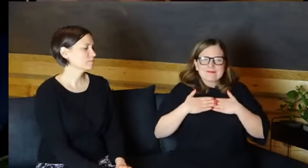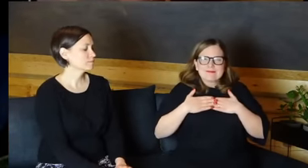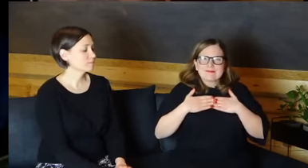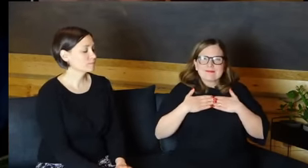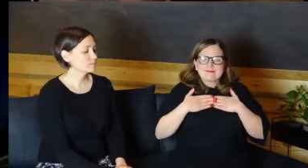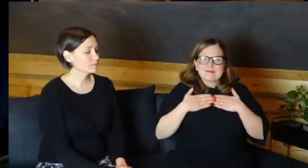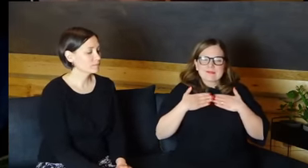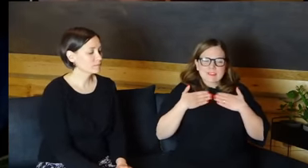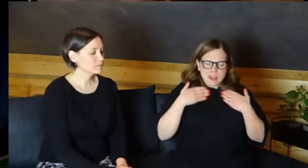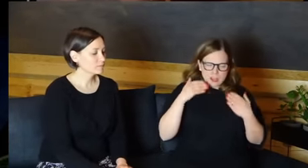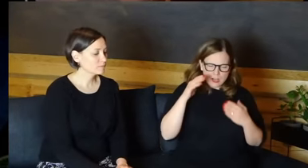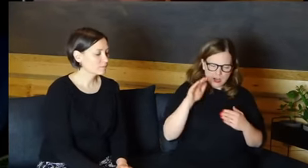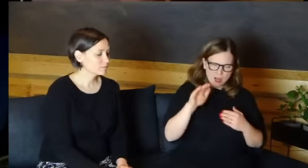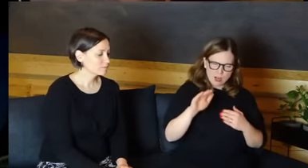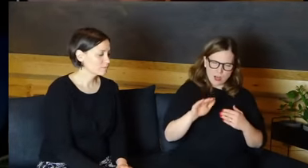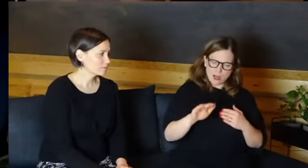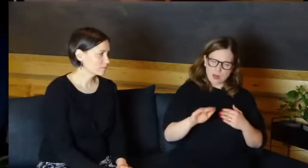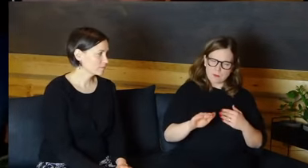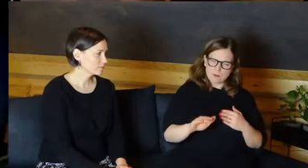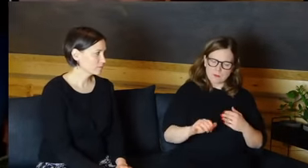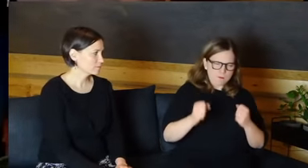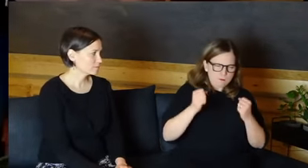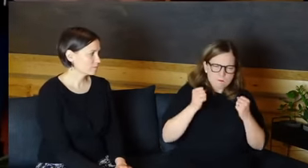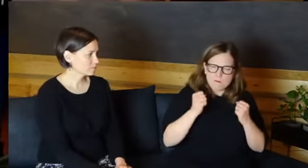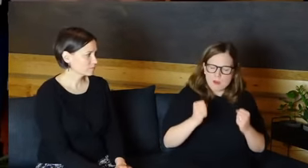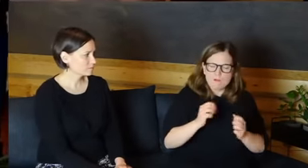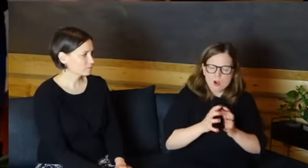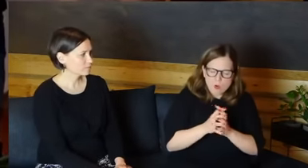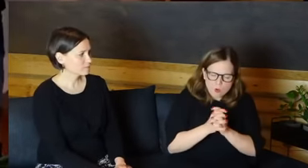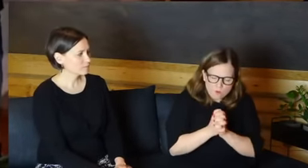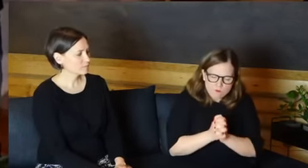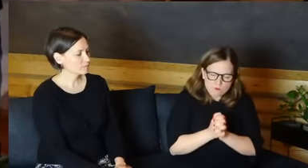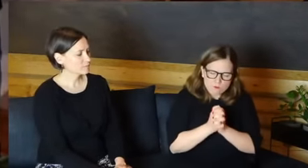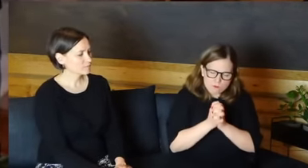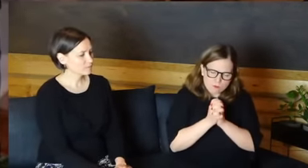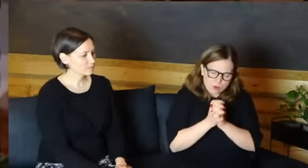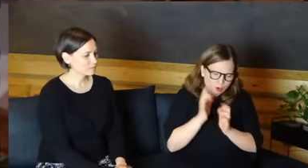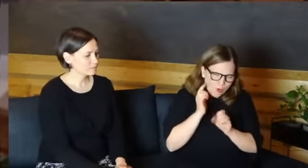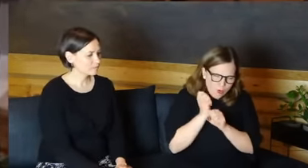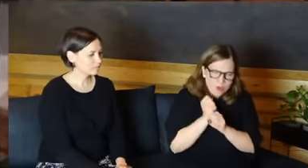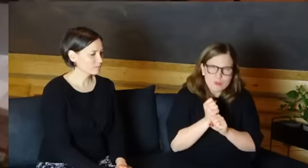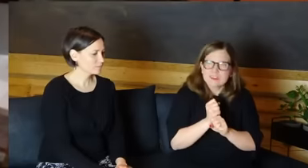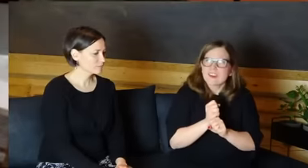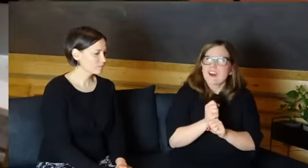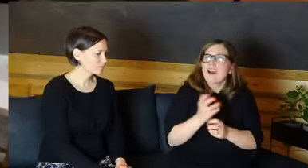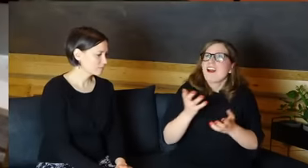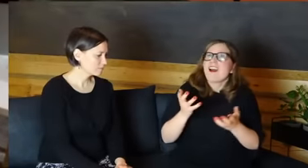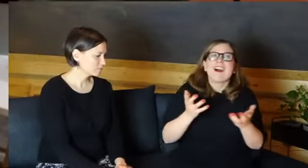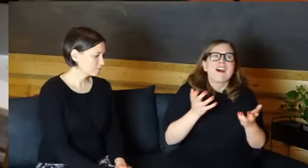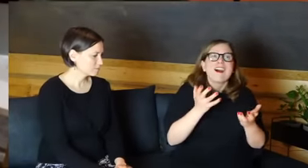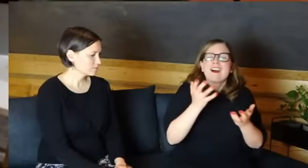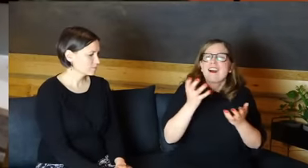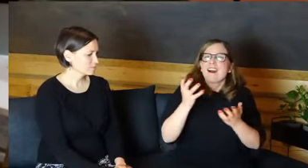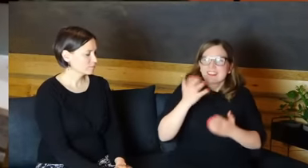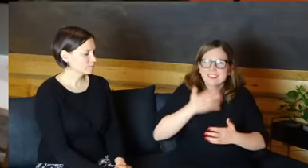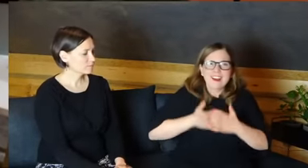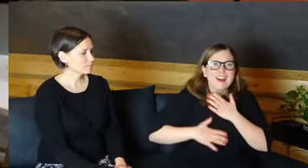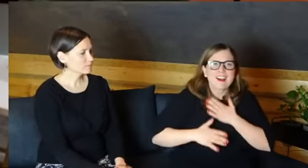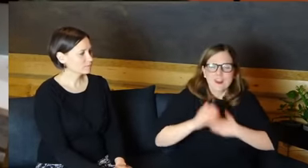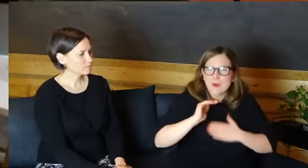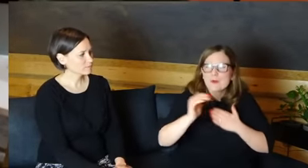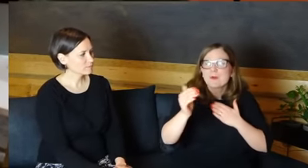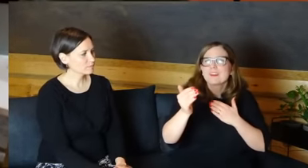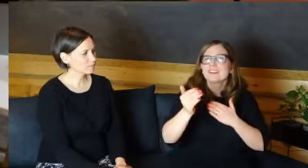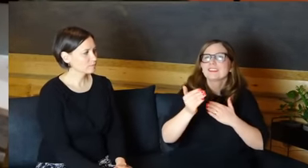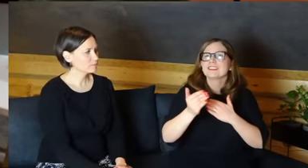Jos lapsen vahvan uskon vielä löytäisin, niin joulun